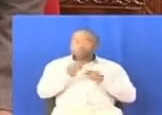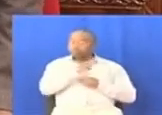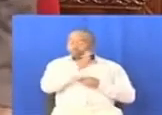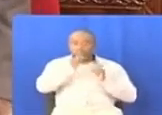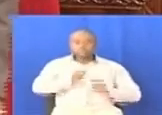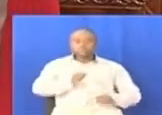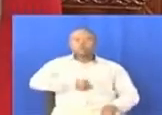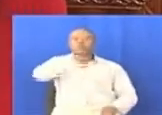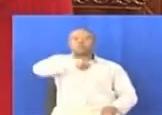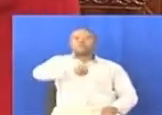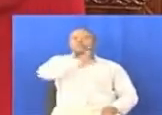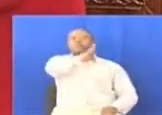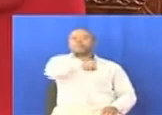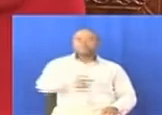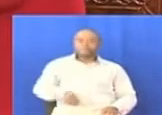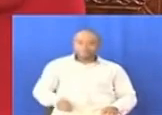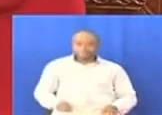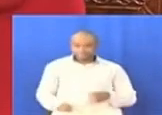kutompongeza.